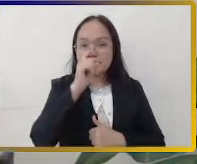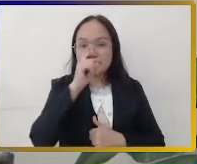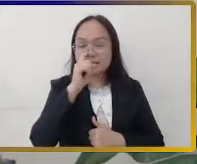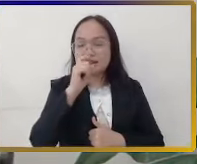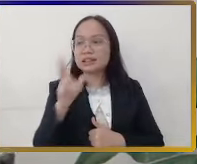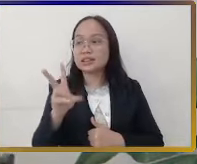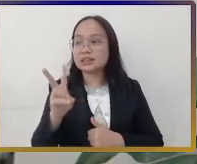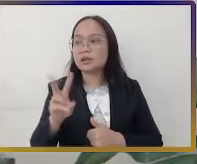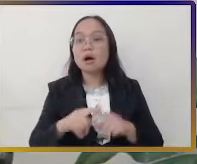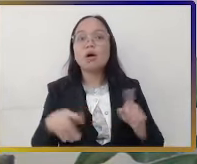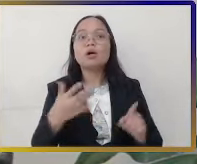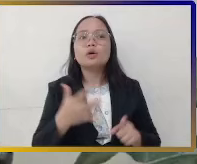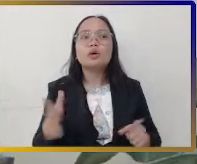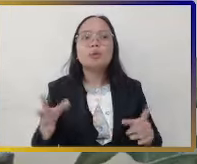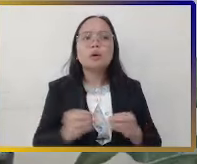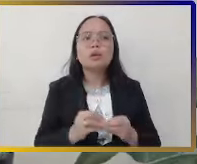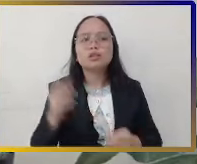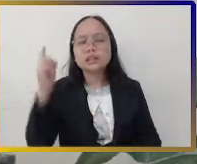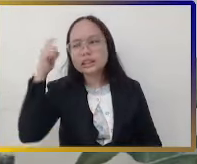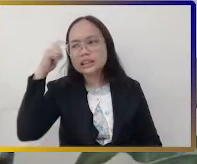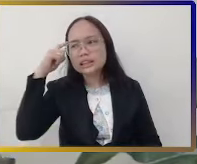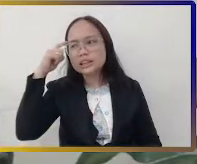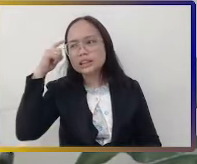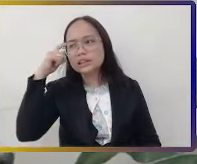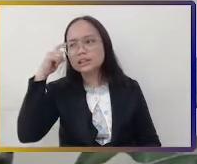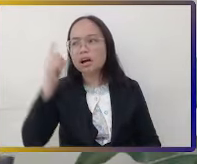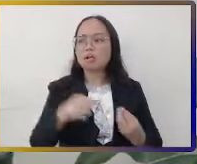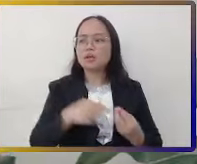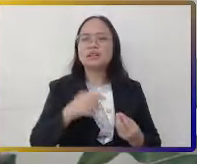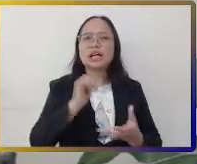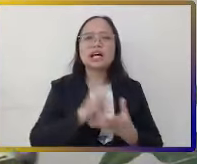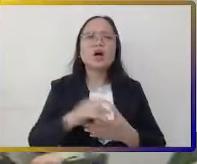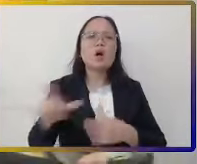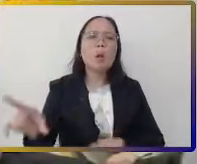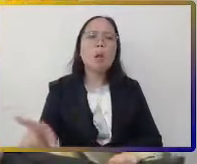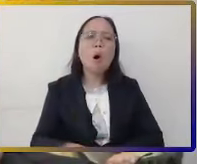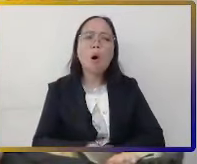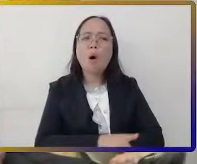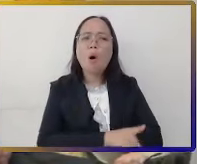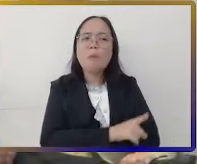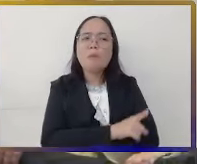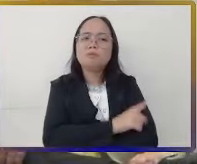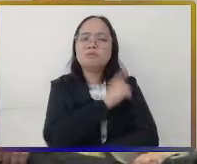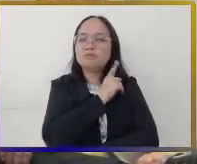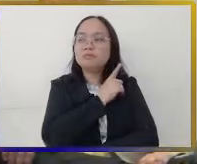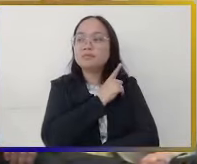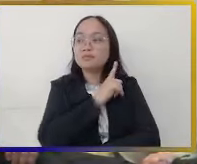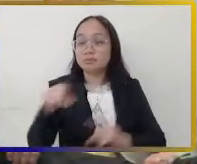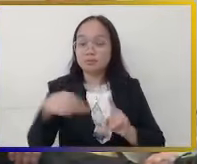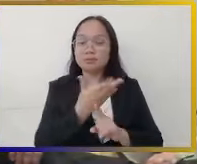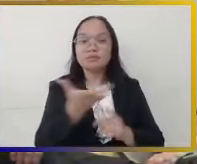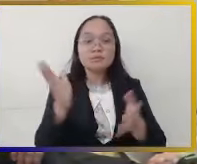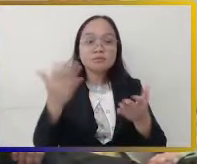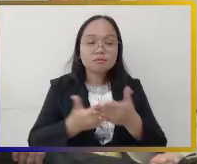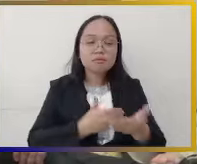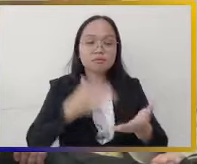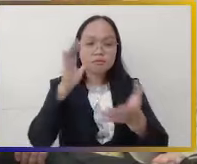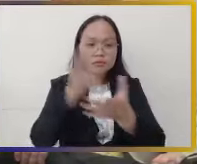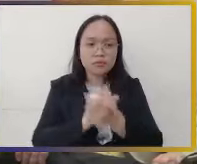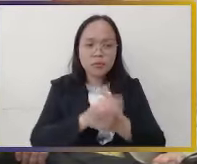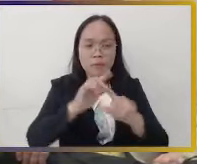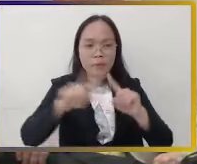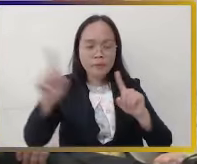Mas iniisip nyo at concern kayo sa haba sa tagal. Bago kayo makapag-asawa, pero ang sa